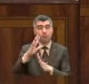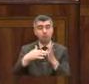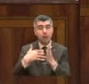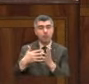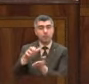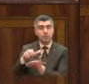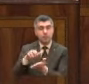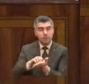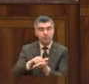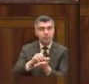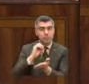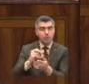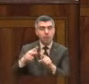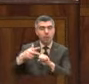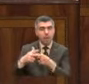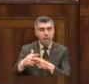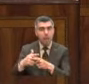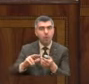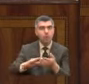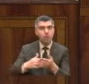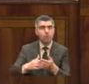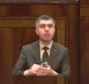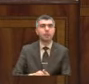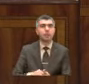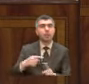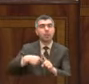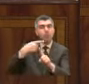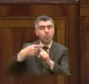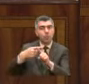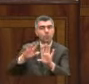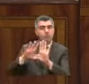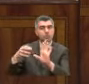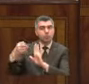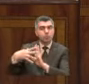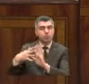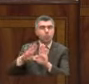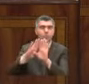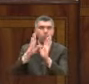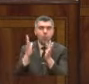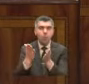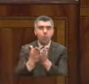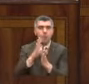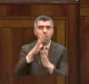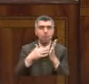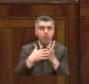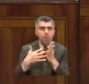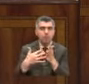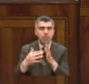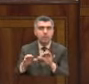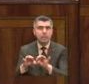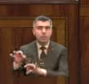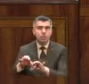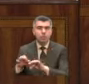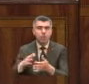ثم المخطط ديال الصناعات النظيفة، إذا بالإضافة إلى الطاقات المتجددة. كلها مخططات وبرامج على أرض الواقع.